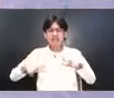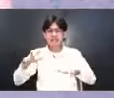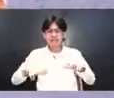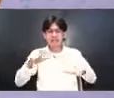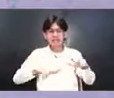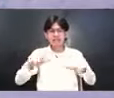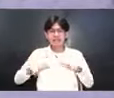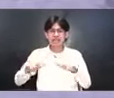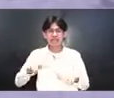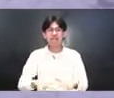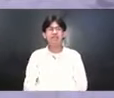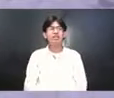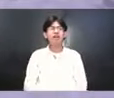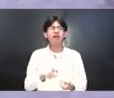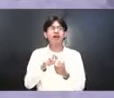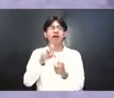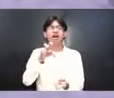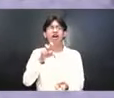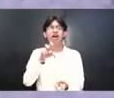Tulala.